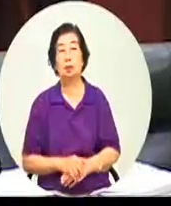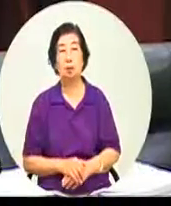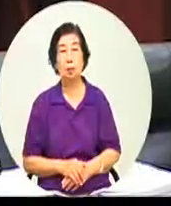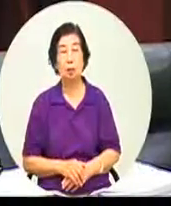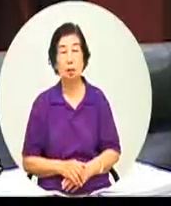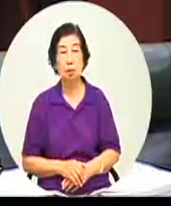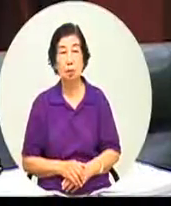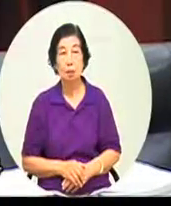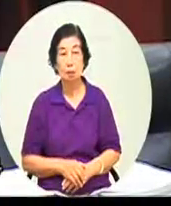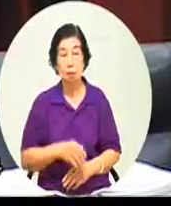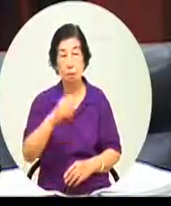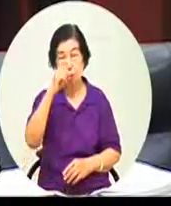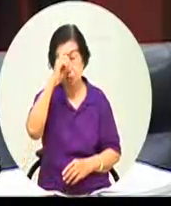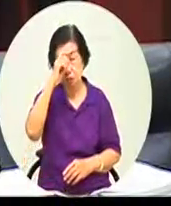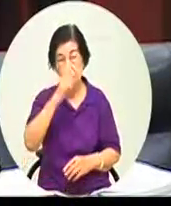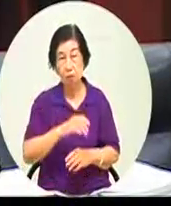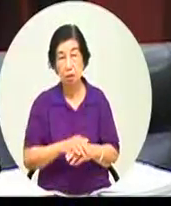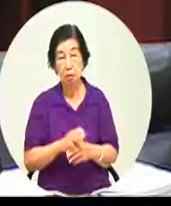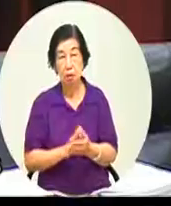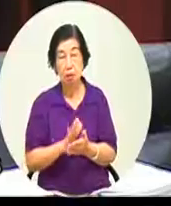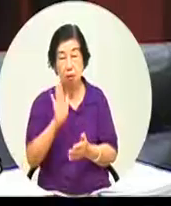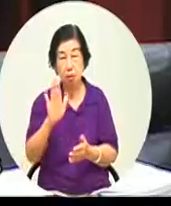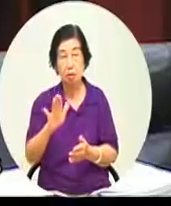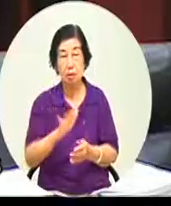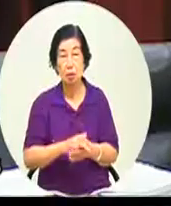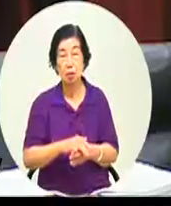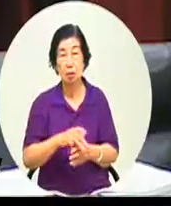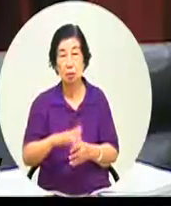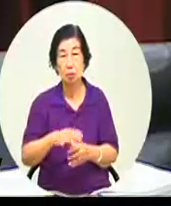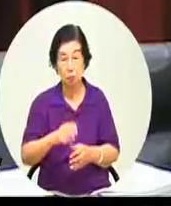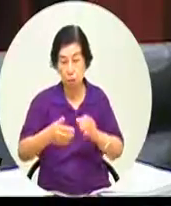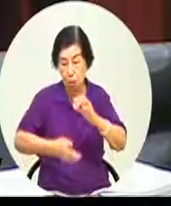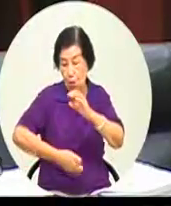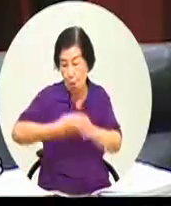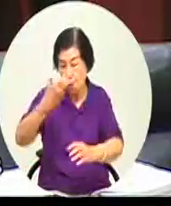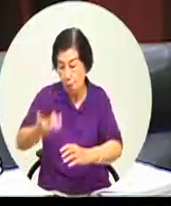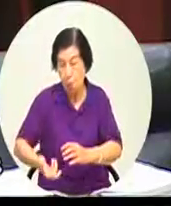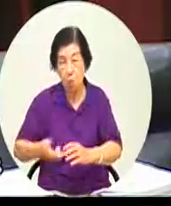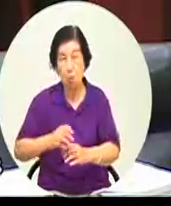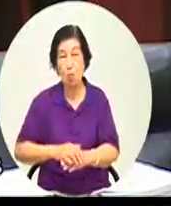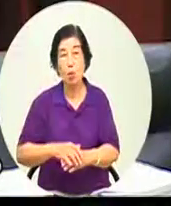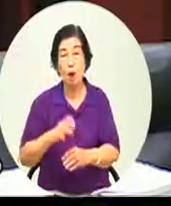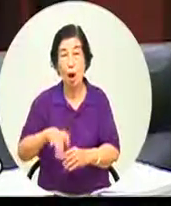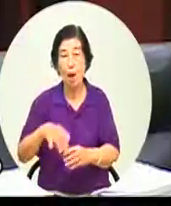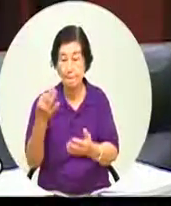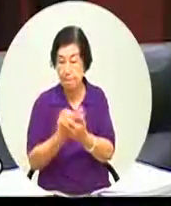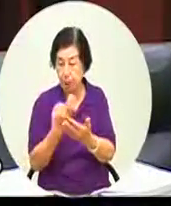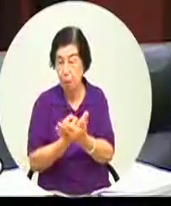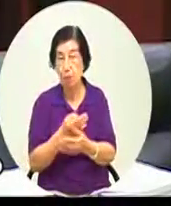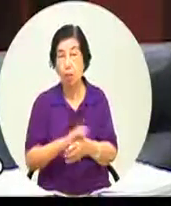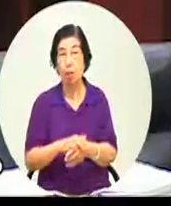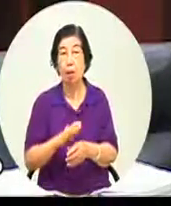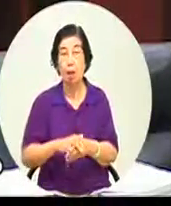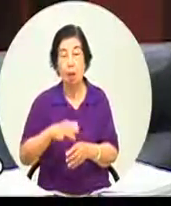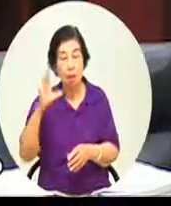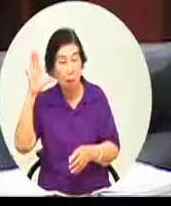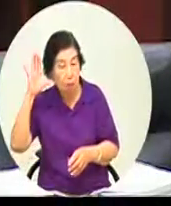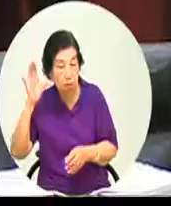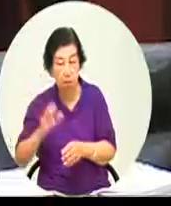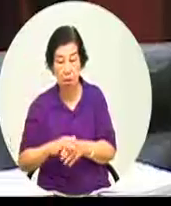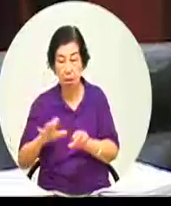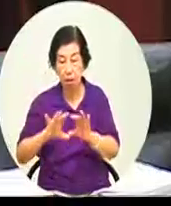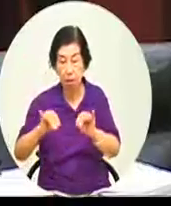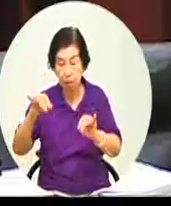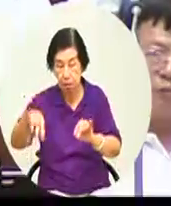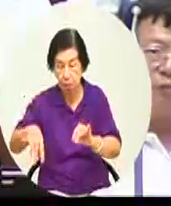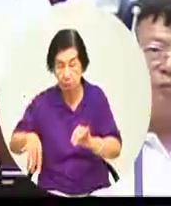连江恁知道？那话无啥有，是不是来听听地方的意见？因的经验是安怎 啊？ 对啊， 恁是希望讲即摆